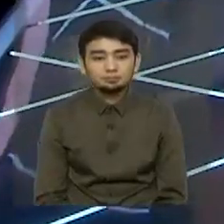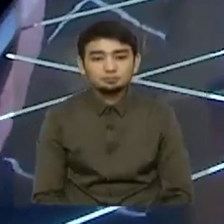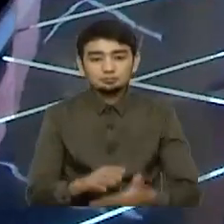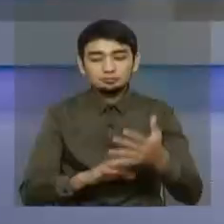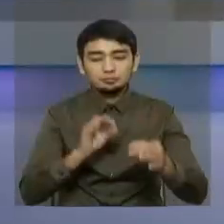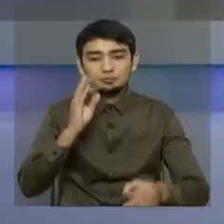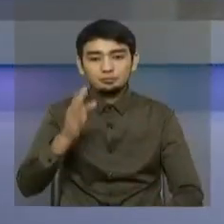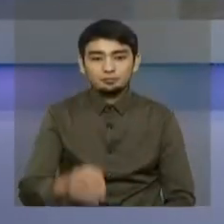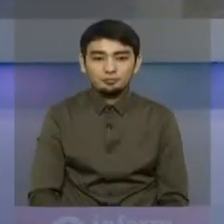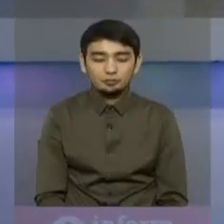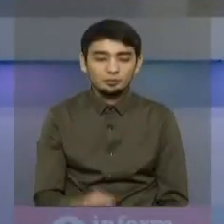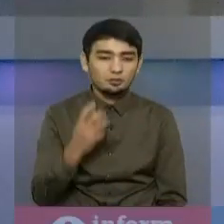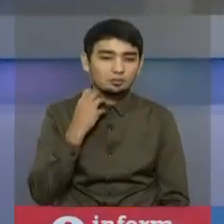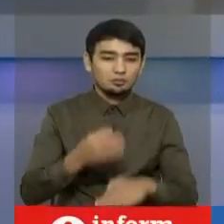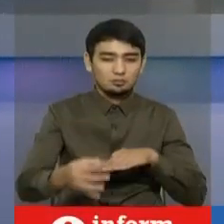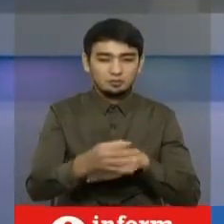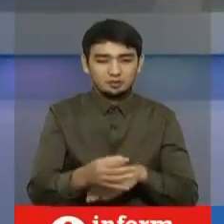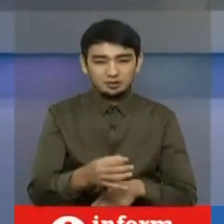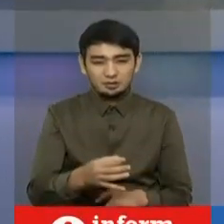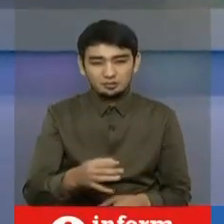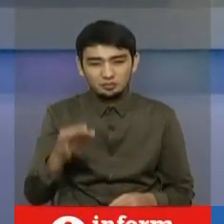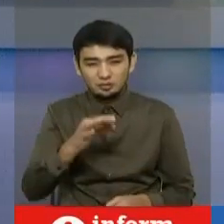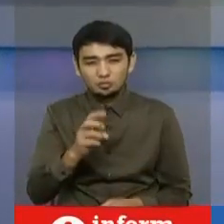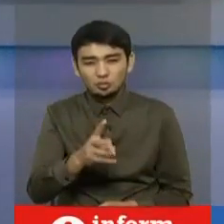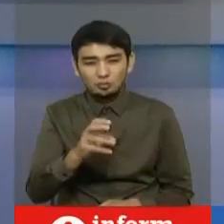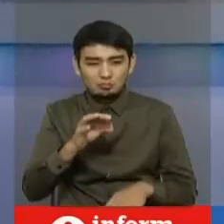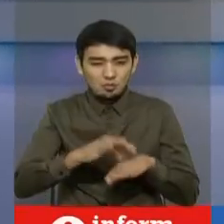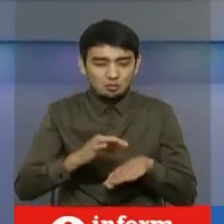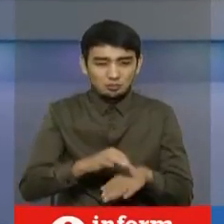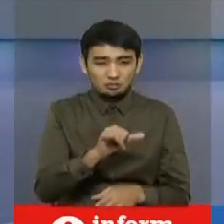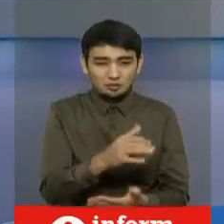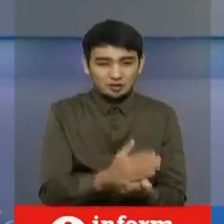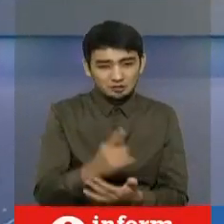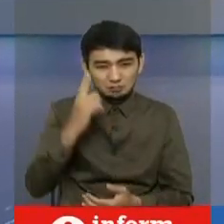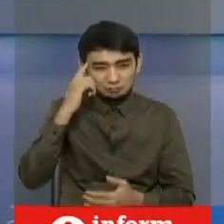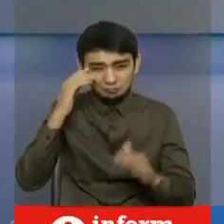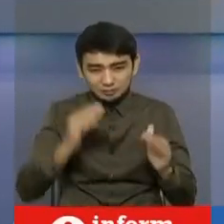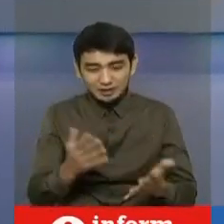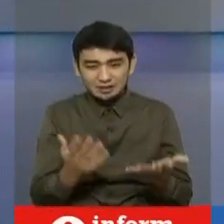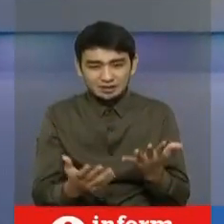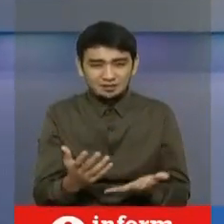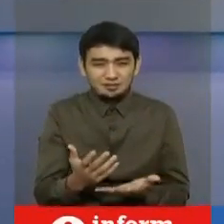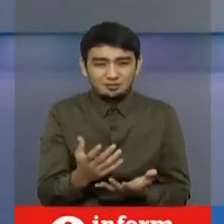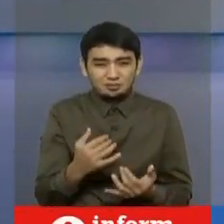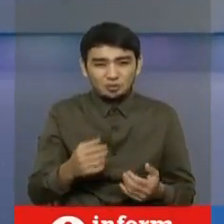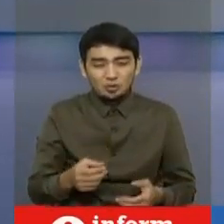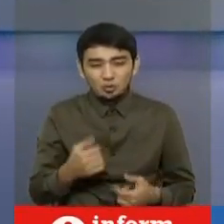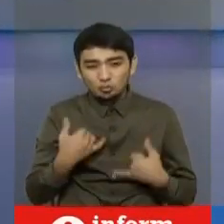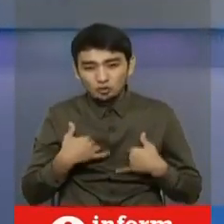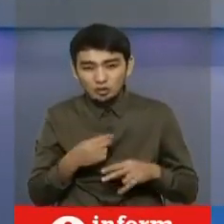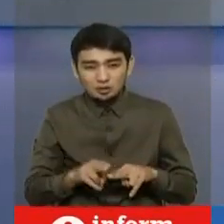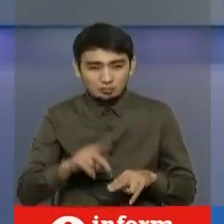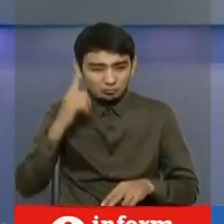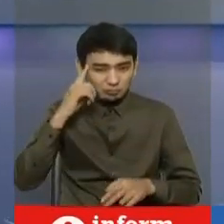Жалғастырамыз. Қызылорда облысында ақыл есінде ауытқуы бар ұстаздар мектеп оқушыларына сабақ беріп келген, яғни бірнеше мұғалімнің